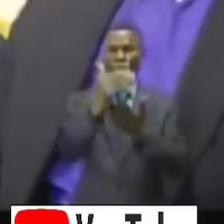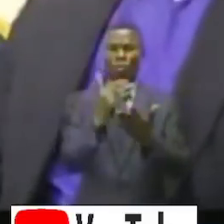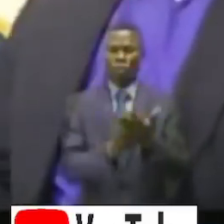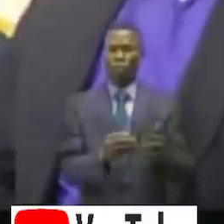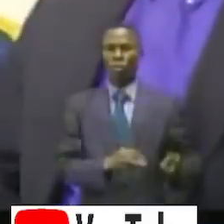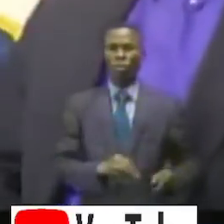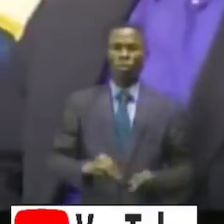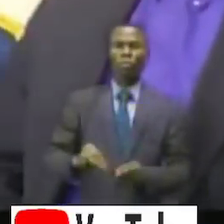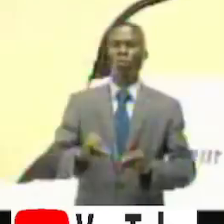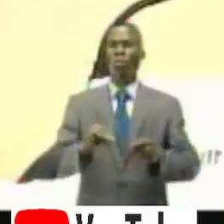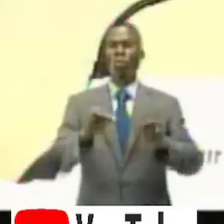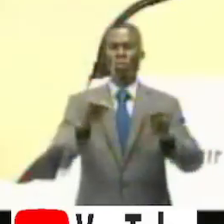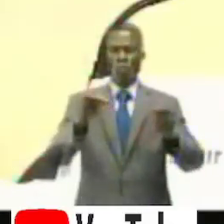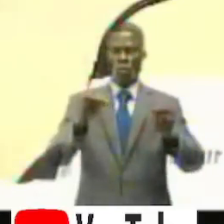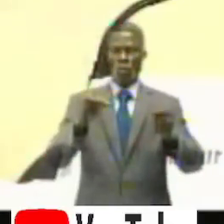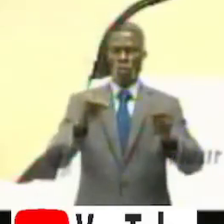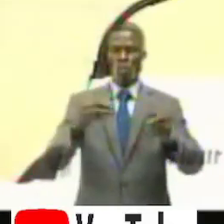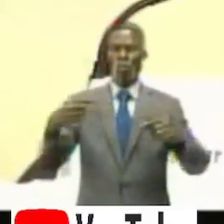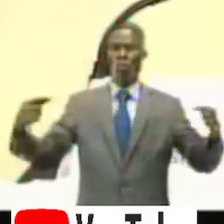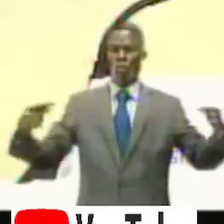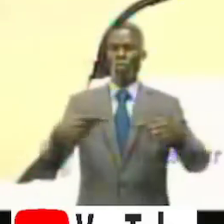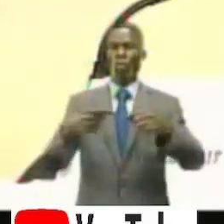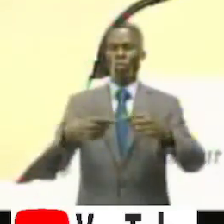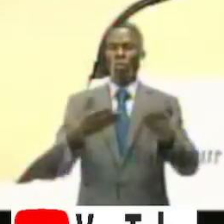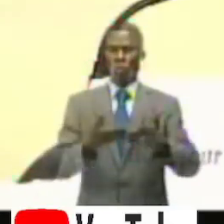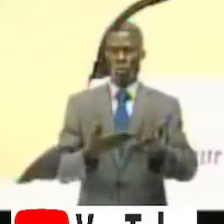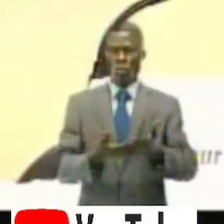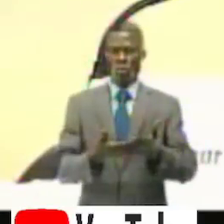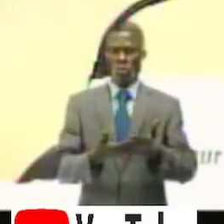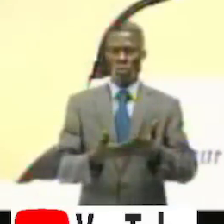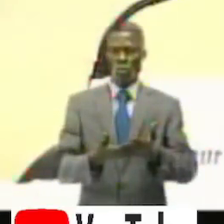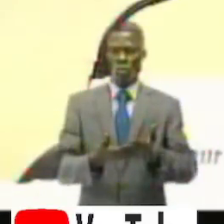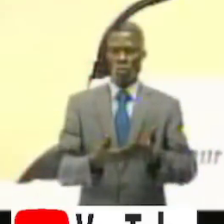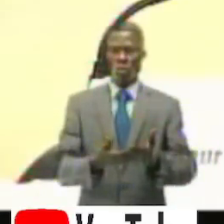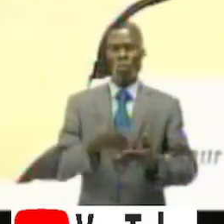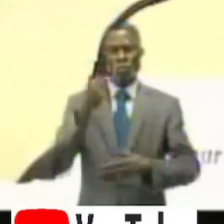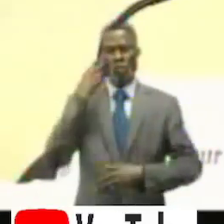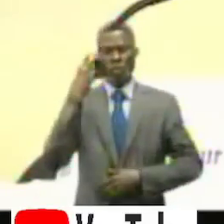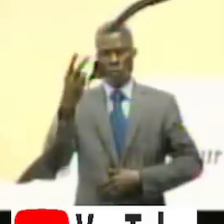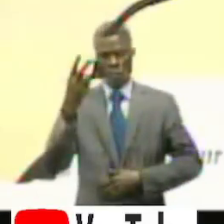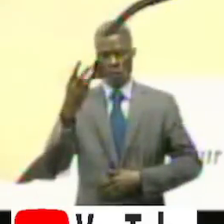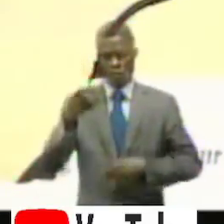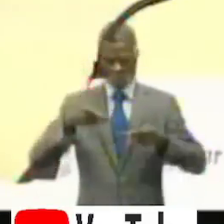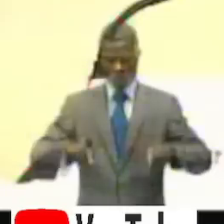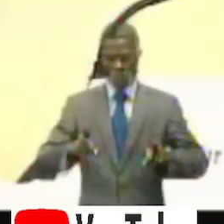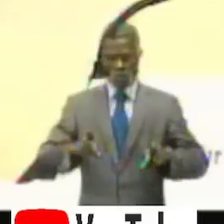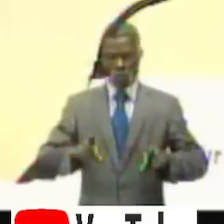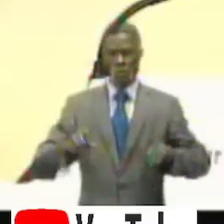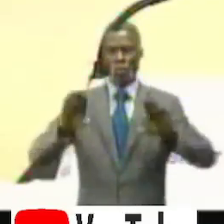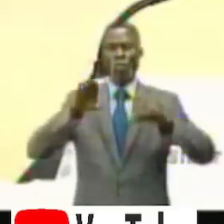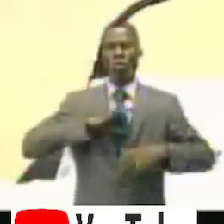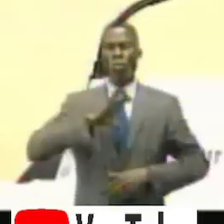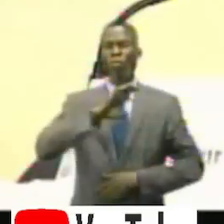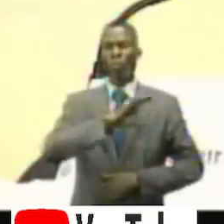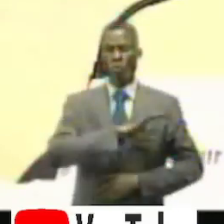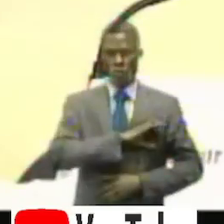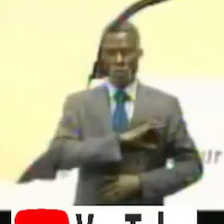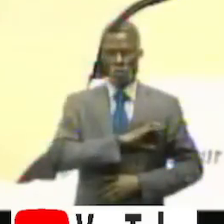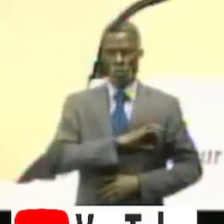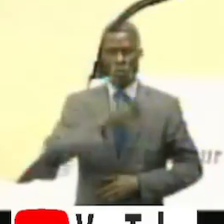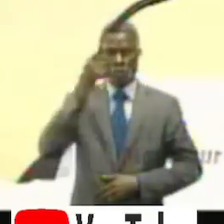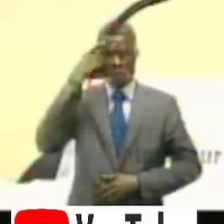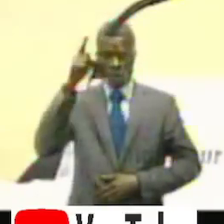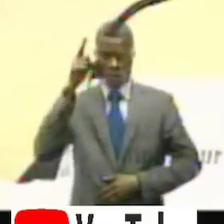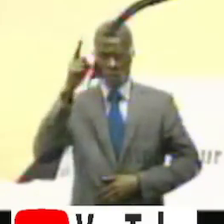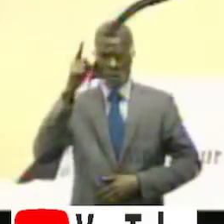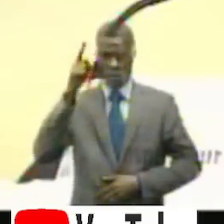stratégies, d'apporter des réponses précises, devant permettre aux dix comités non seulement de